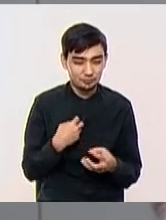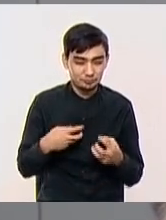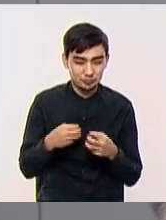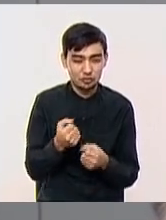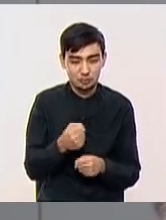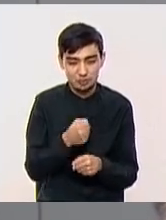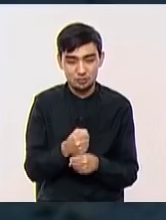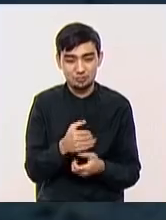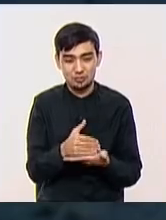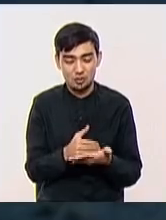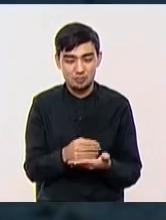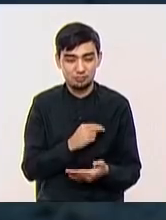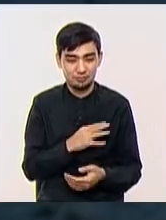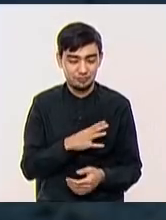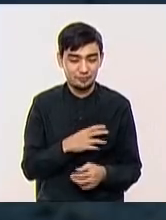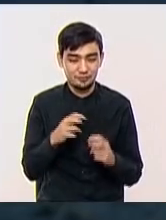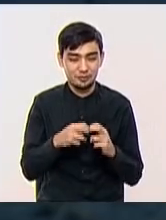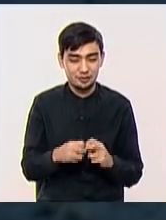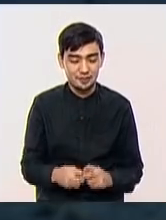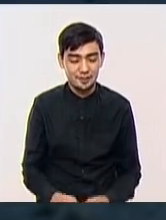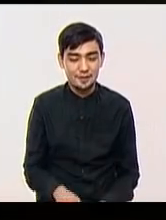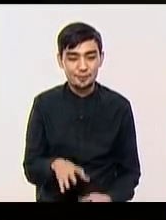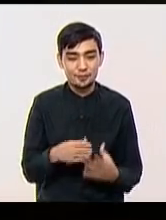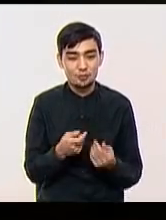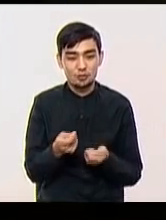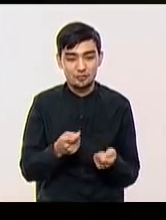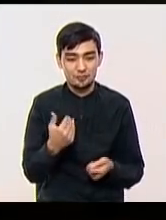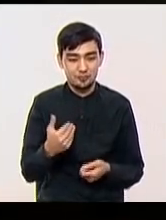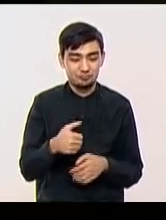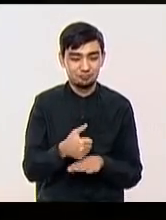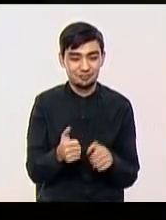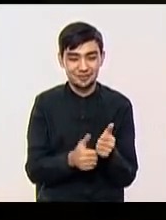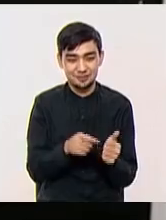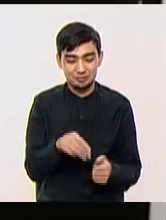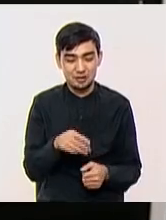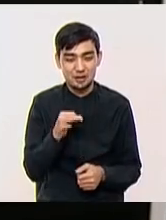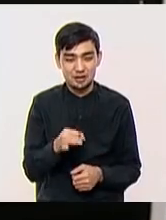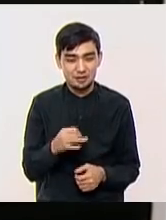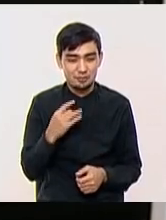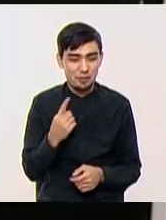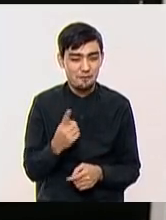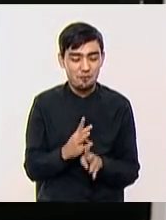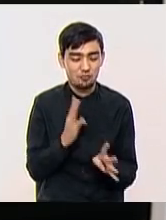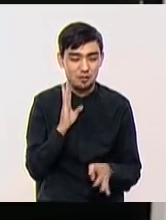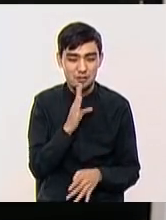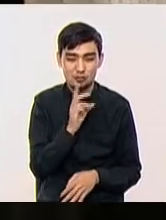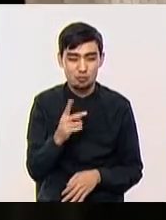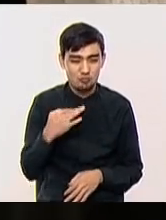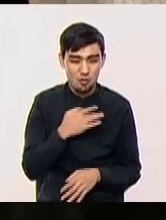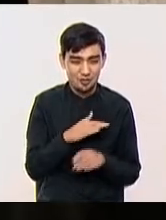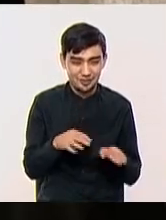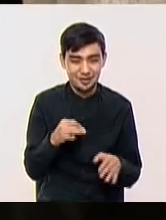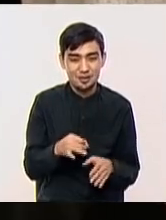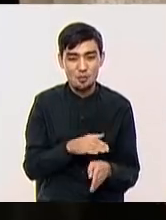қазір жұмыстар жүргізіп жатыр. Отбасы банктің басқарма төрайымы ең бірінші кезекте көп балалы, мүгедек бала асырап отырған және толық